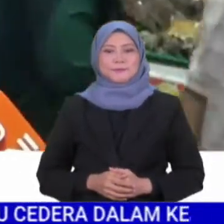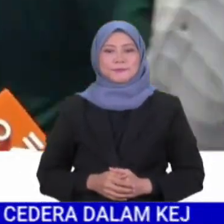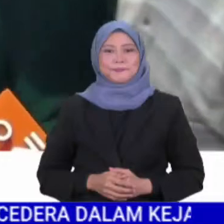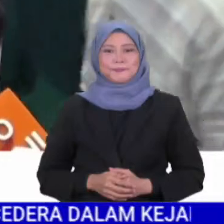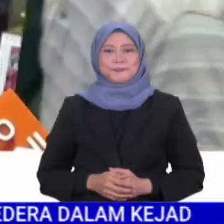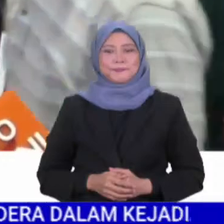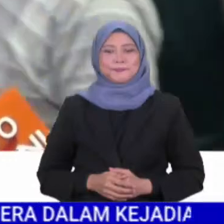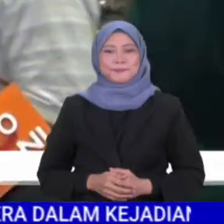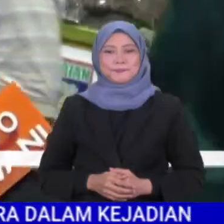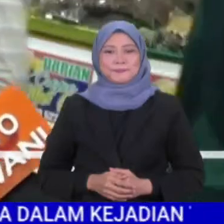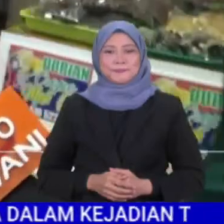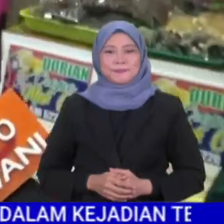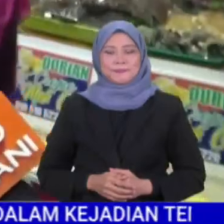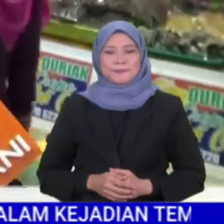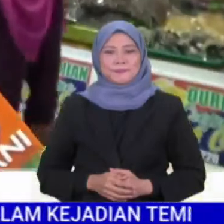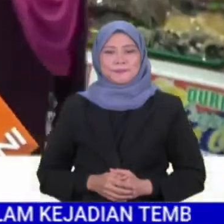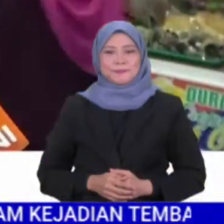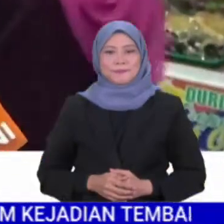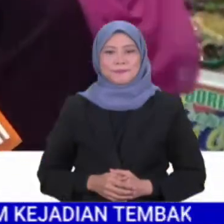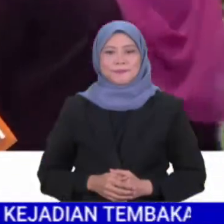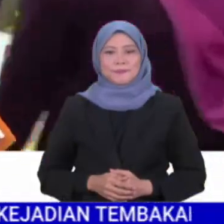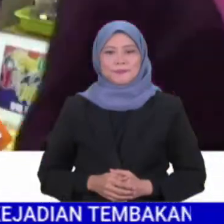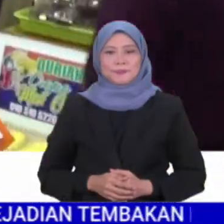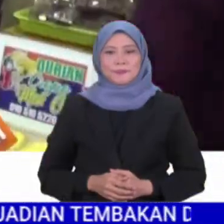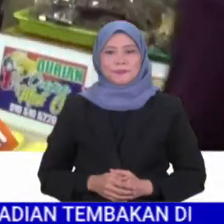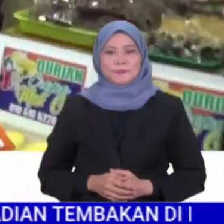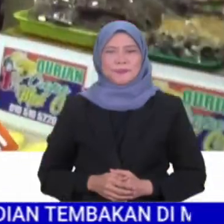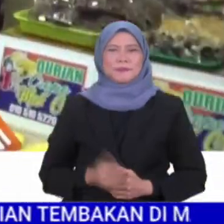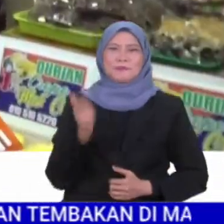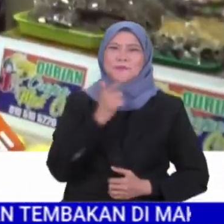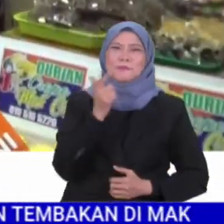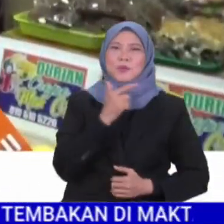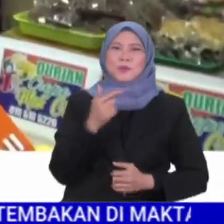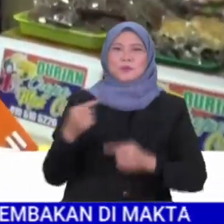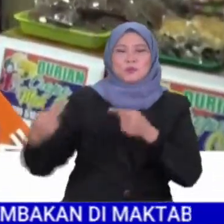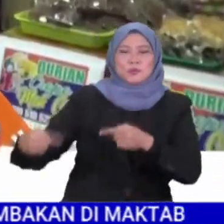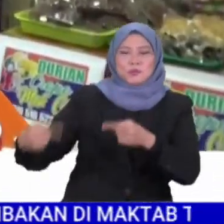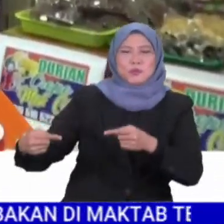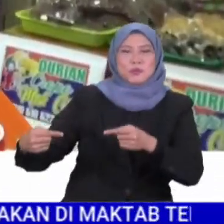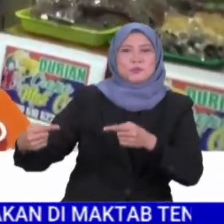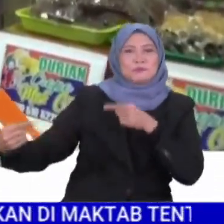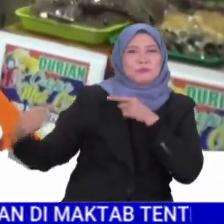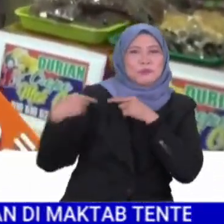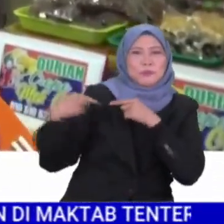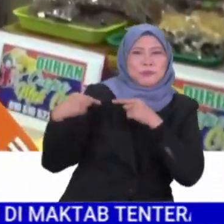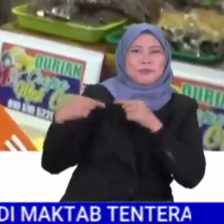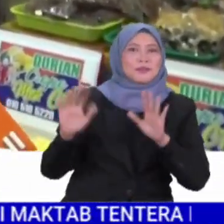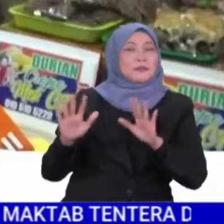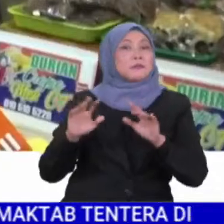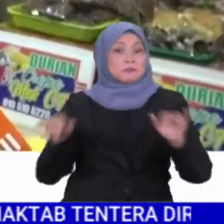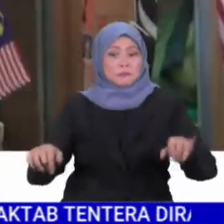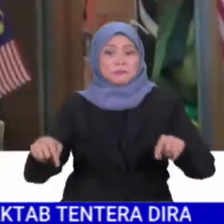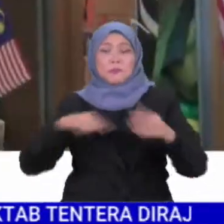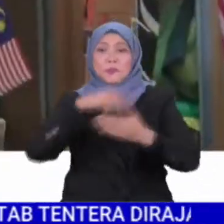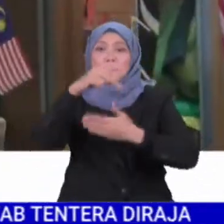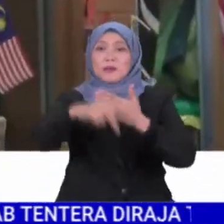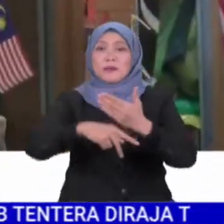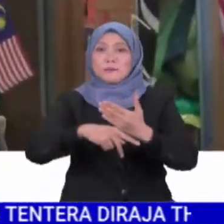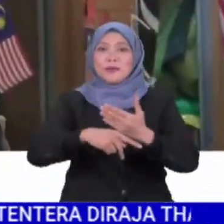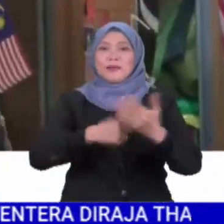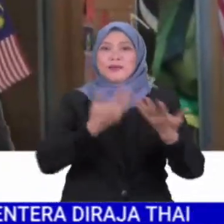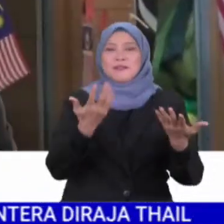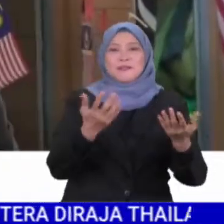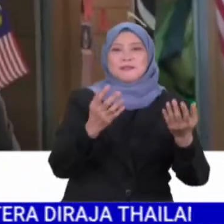Kita tambah macam di antara peniaga ni ada macam sakit hati atau bertelingkah. Jadi dengan acara-acara macam ni boleh